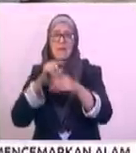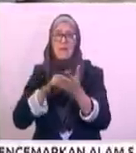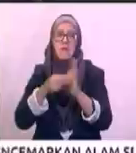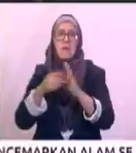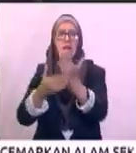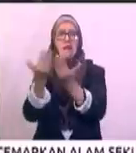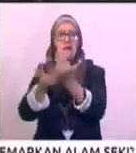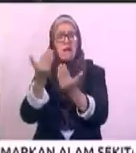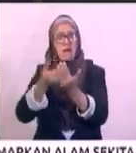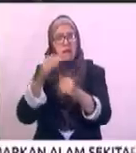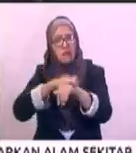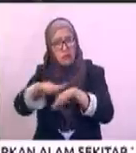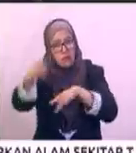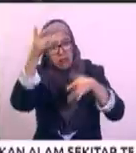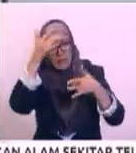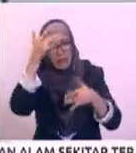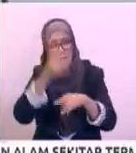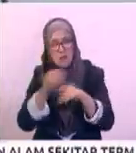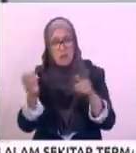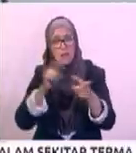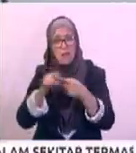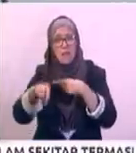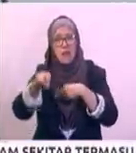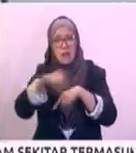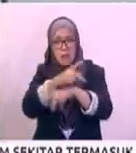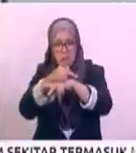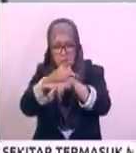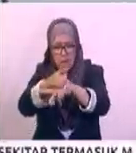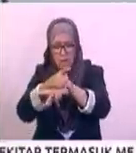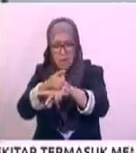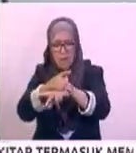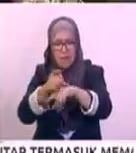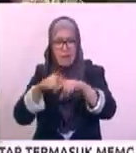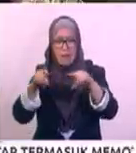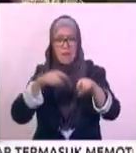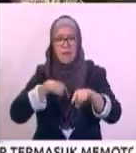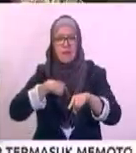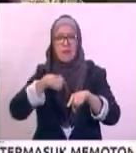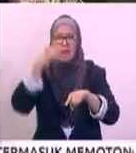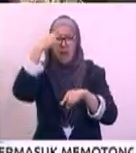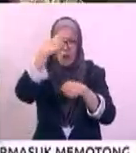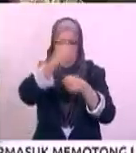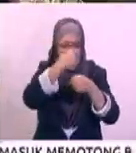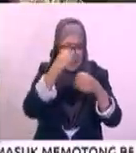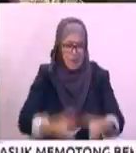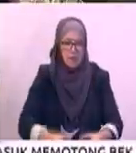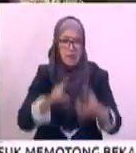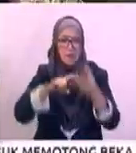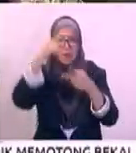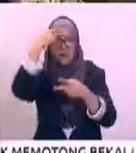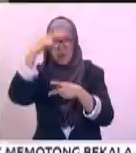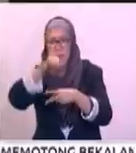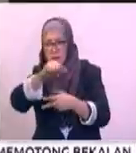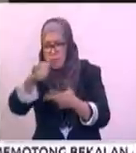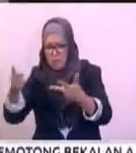kena awasi dia dari segi kebersihan herbal, dari segi pekerja kita, pasal kita awas. Setakat hari